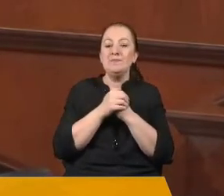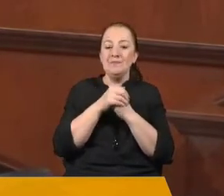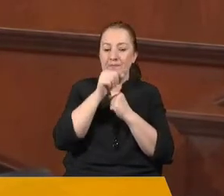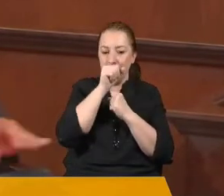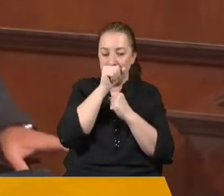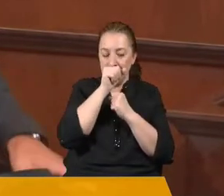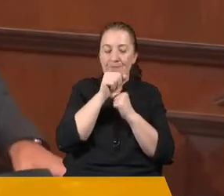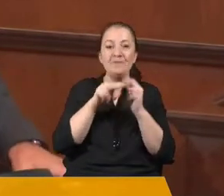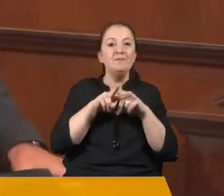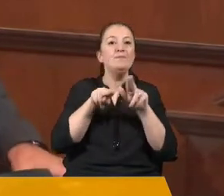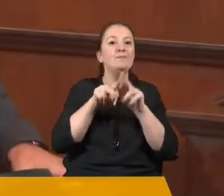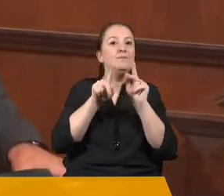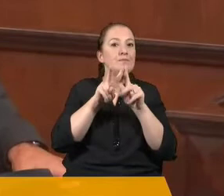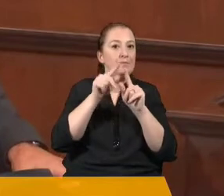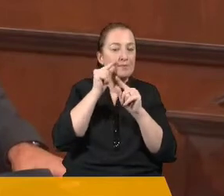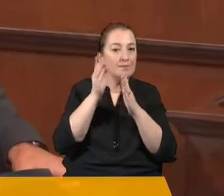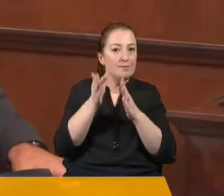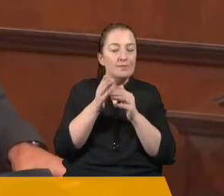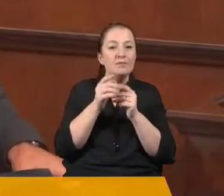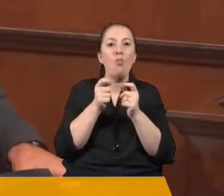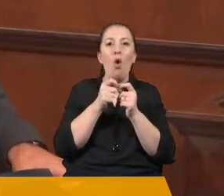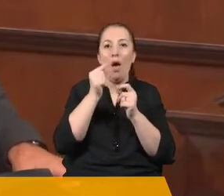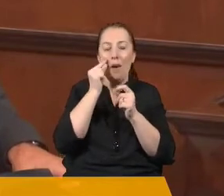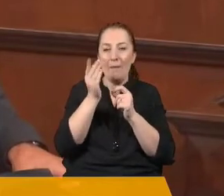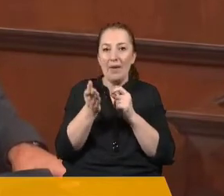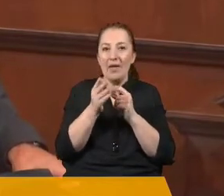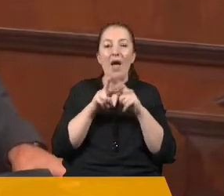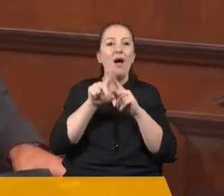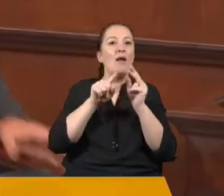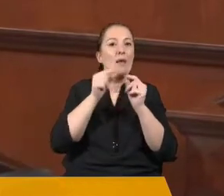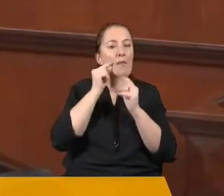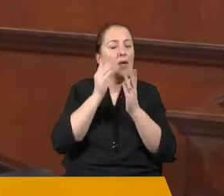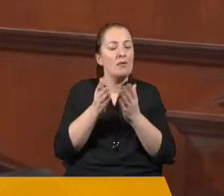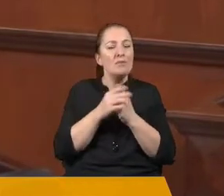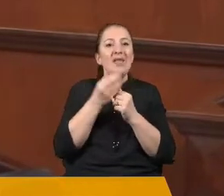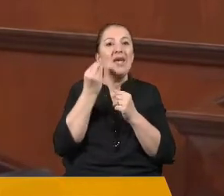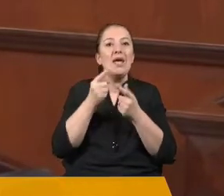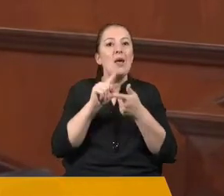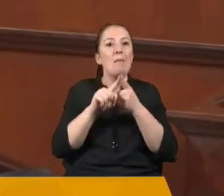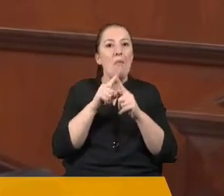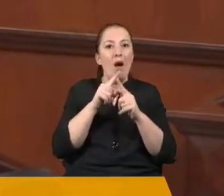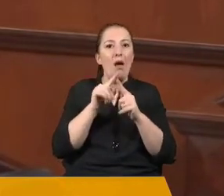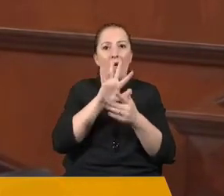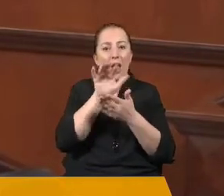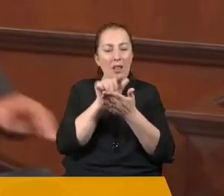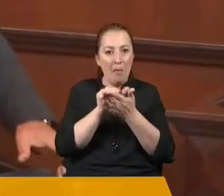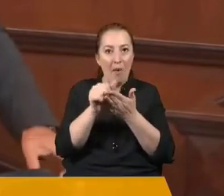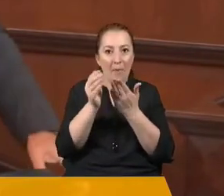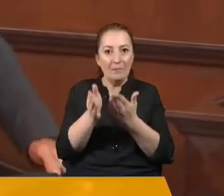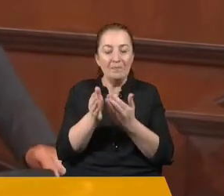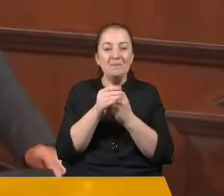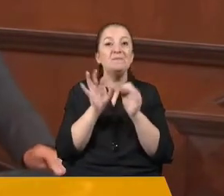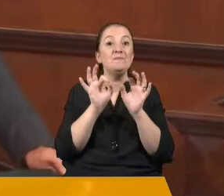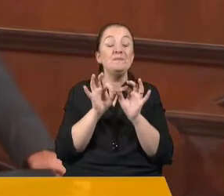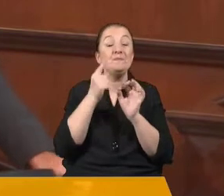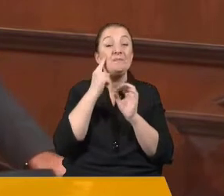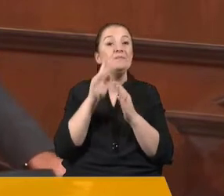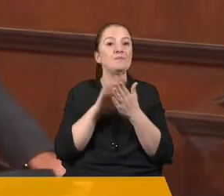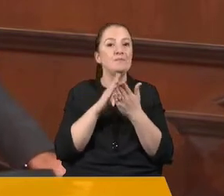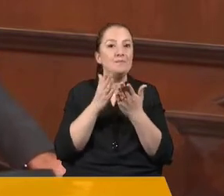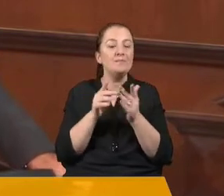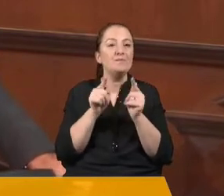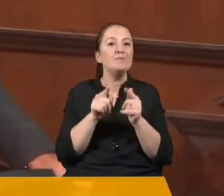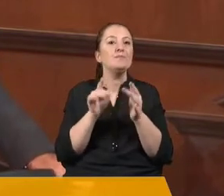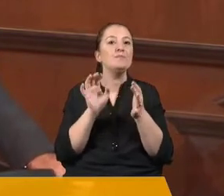Akın Bey, Bora Bey, Ali Bey. Tamam. O zaman İyi Parti'nin tamamına diyelim. Artık bakın arkadaşlar bununla